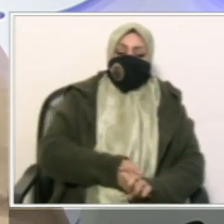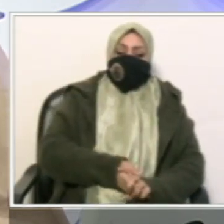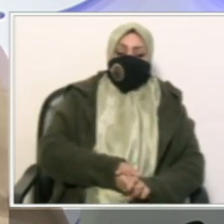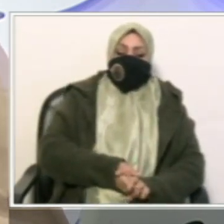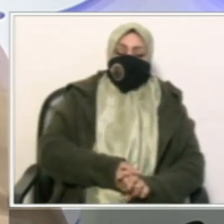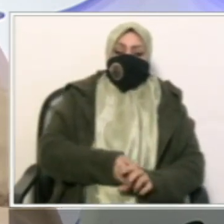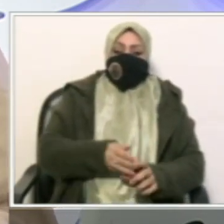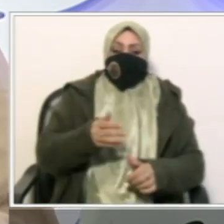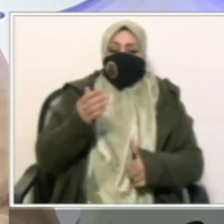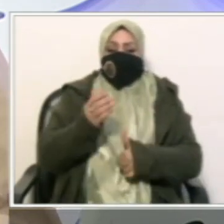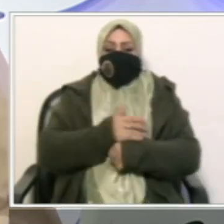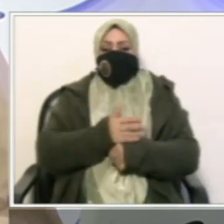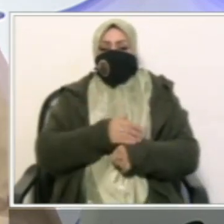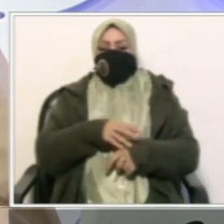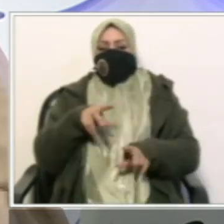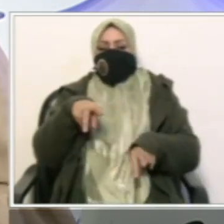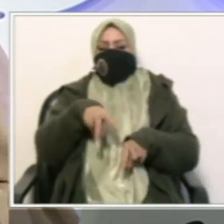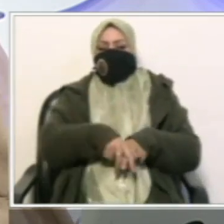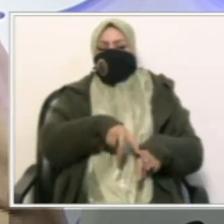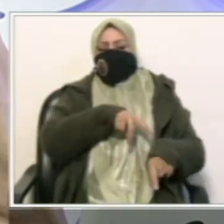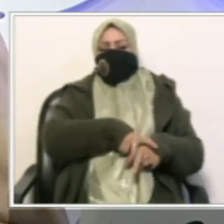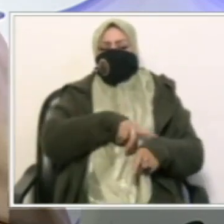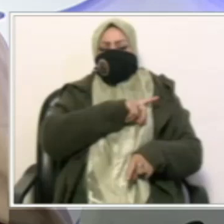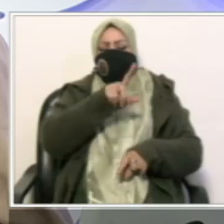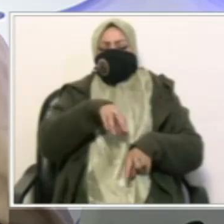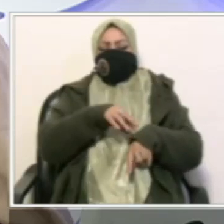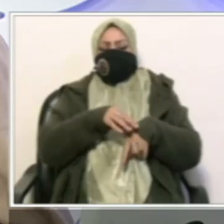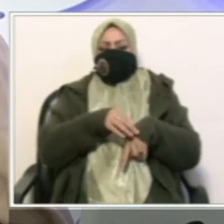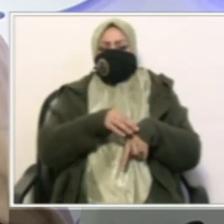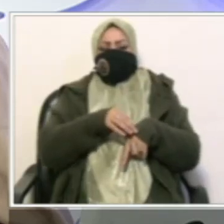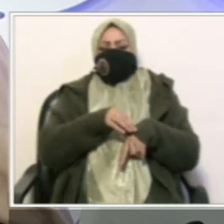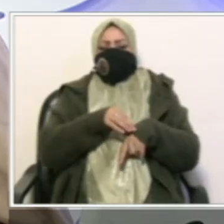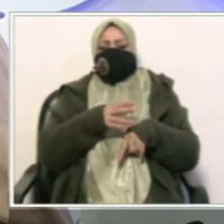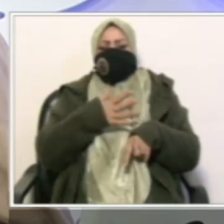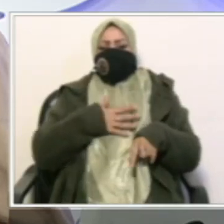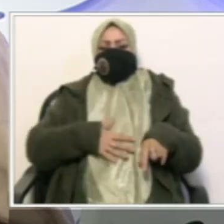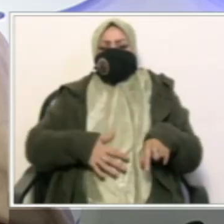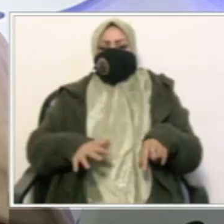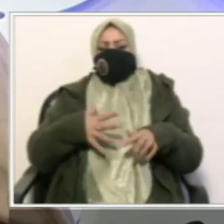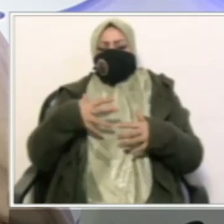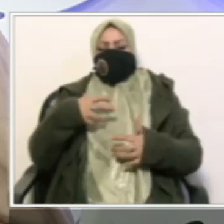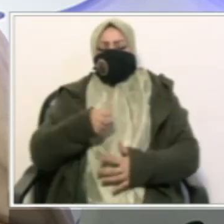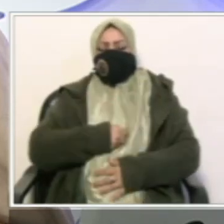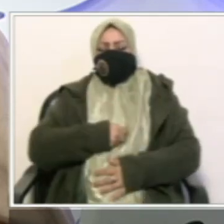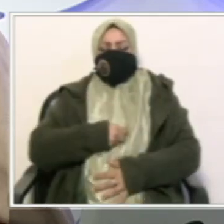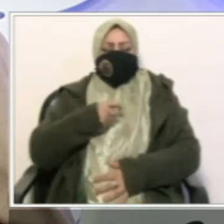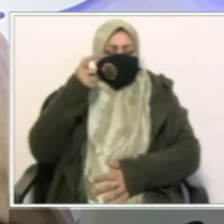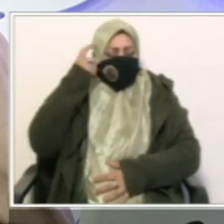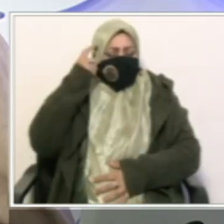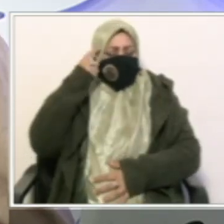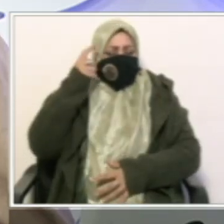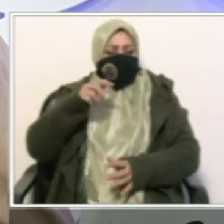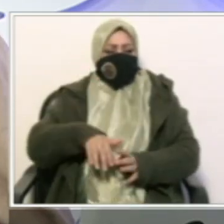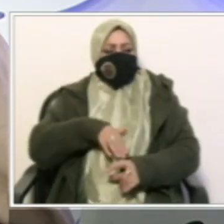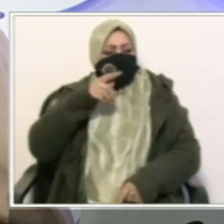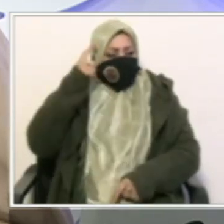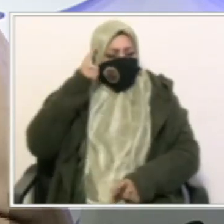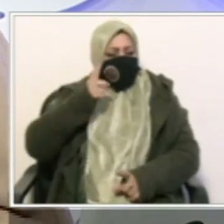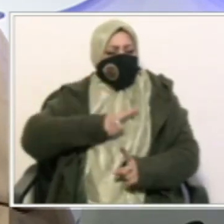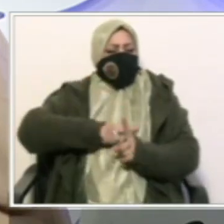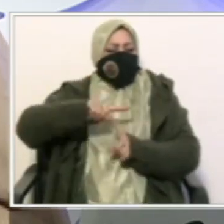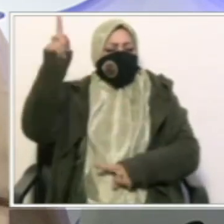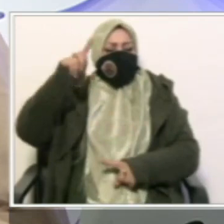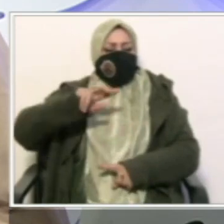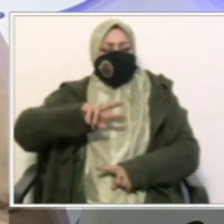الإنسان تحمله على الانسلاخ من جلده لا من فكرته ولا من عقيدته فقط،